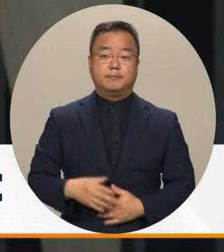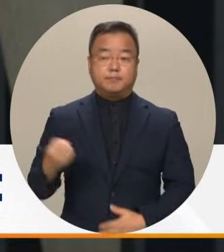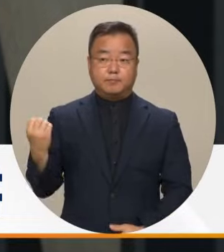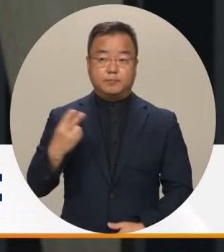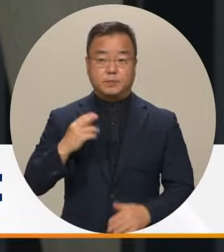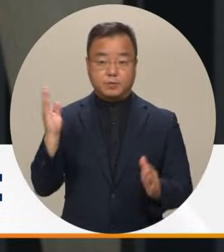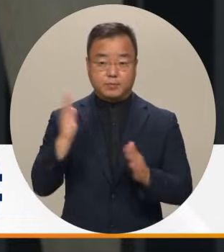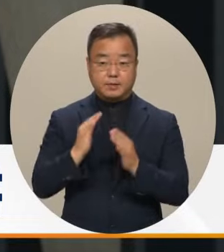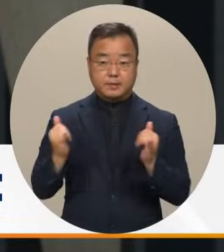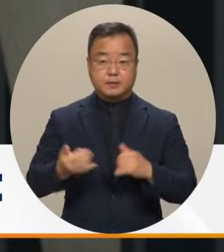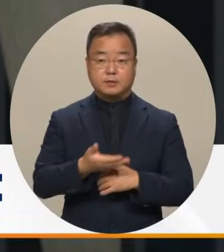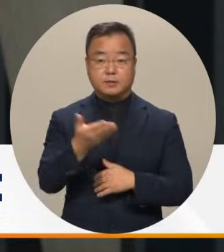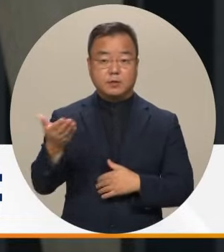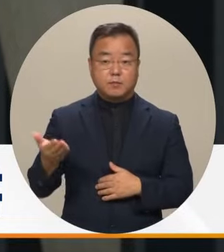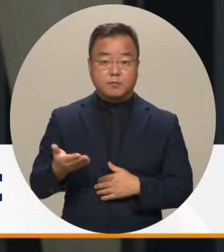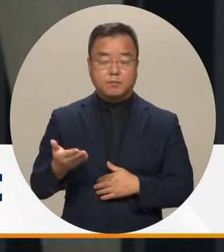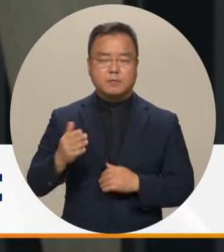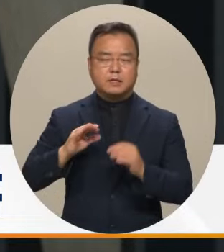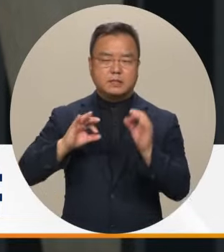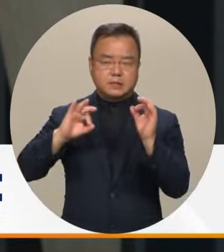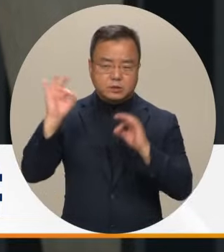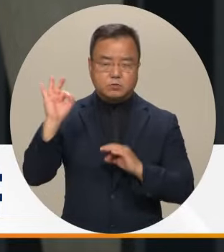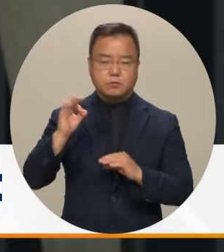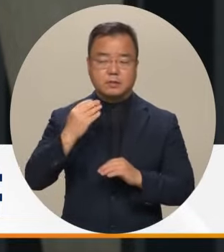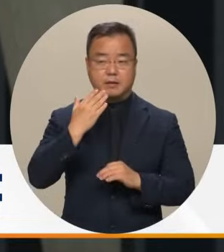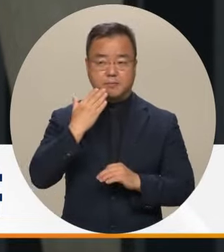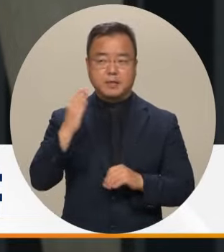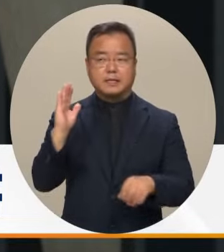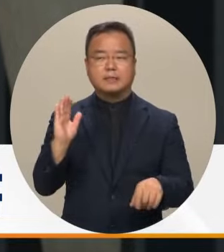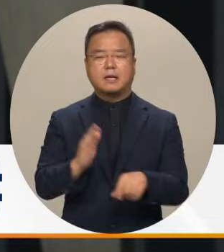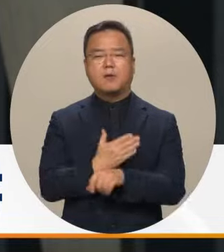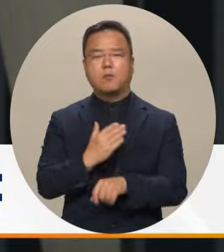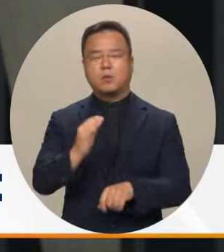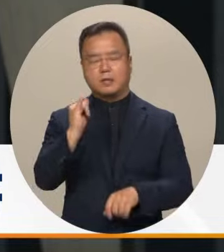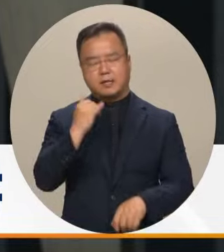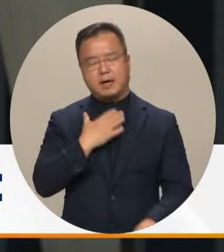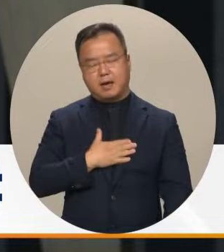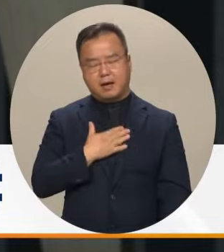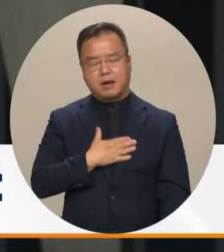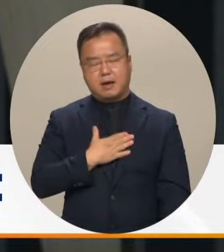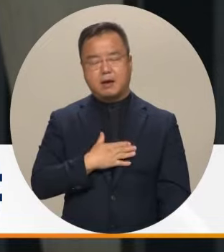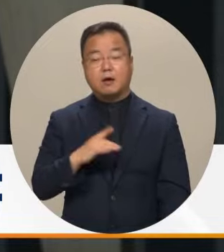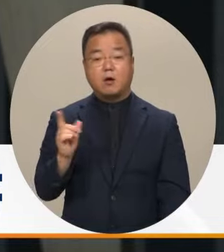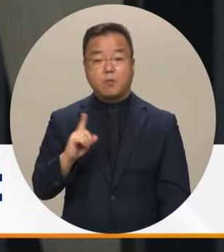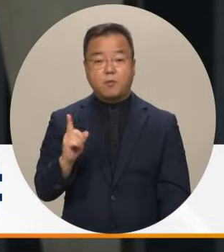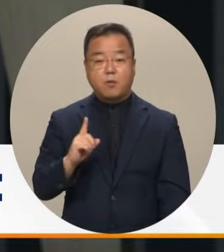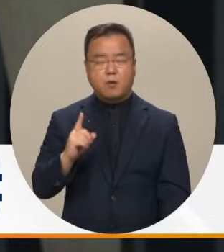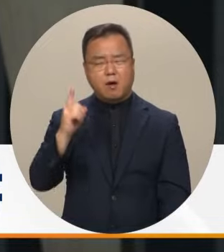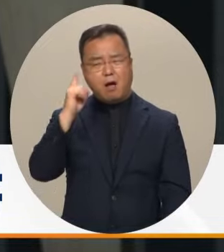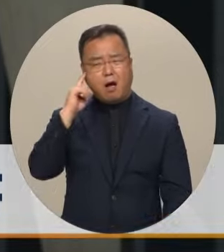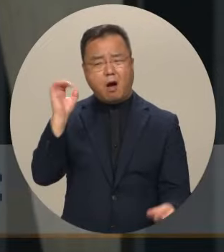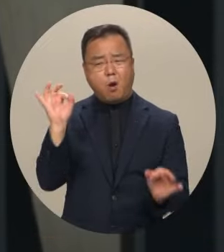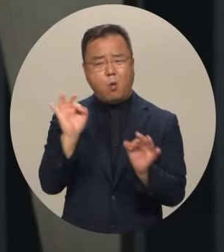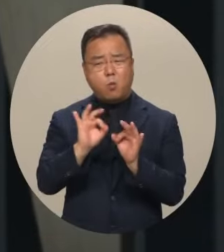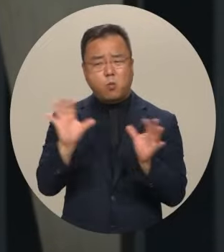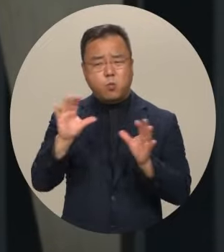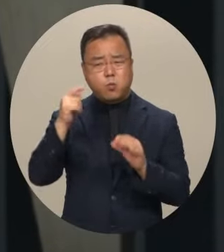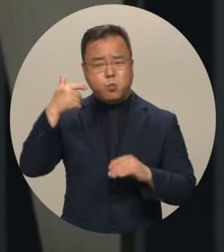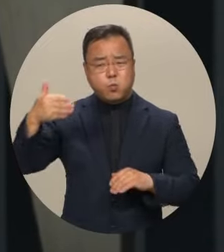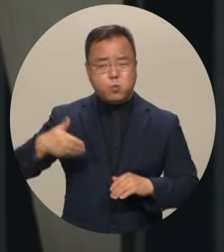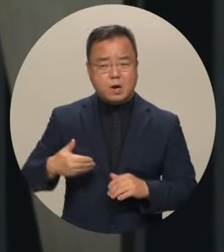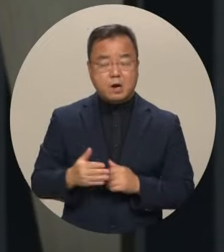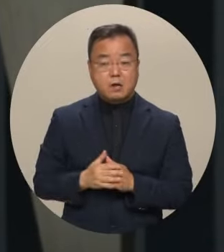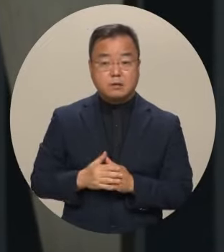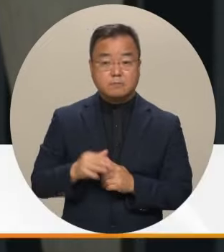학생들이 이제 조금 실수하고 좀 잘 못했다 스스로 인지하는 부분이 어 예상하지 못했던 질문이 나오는 거죠